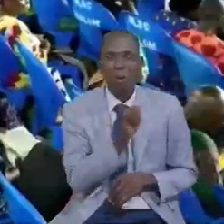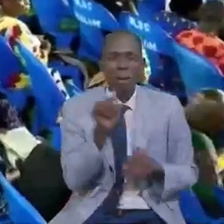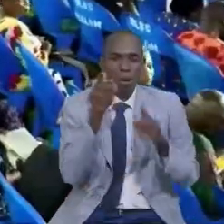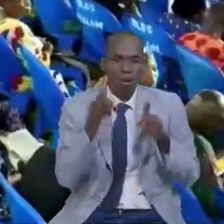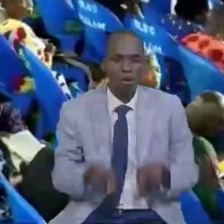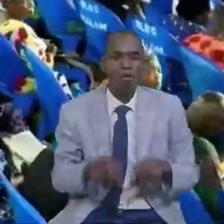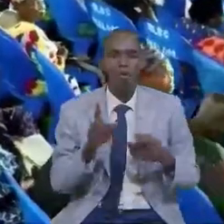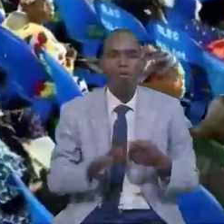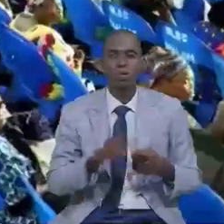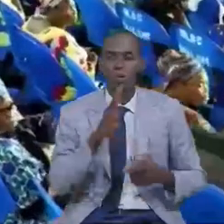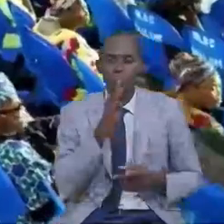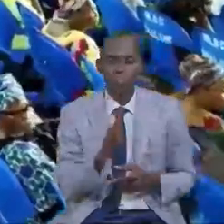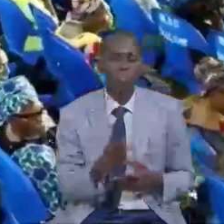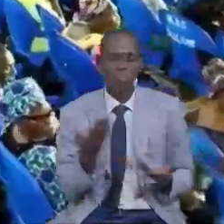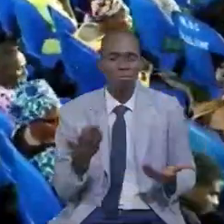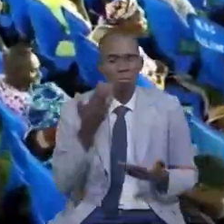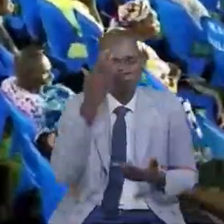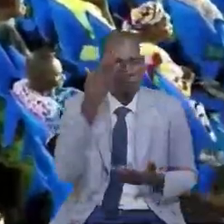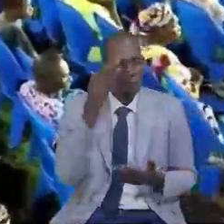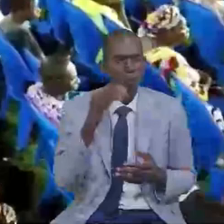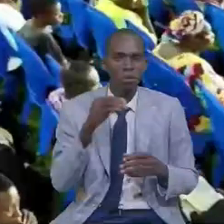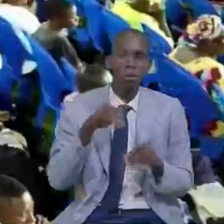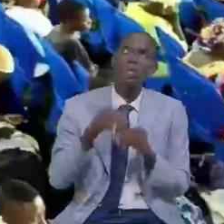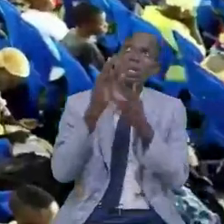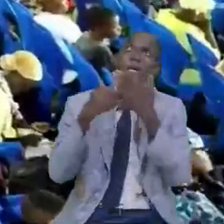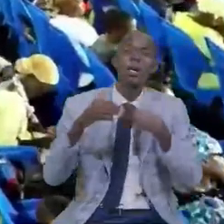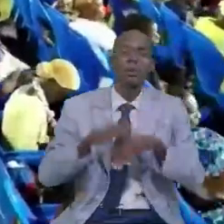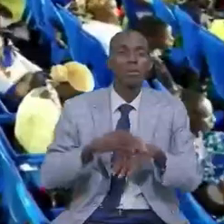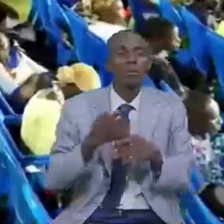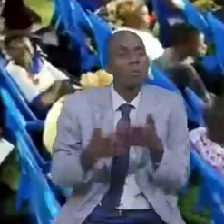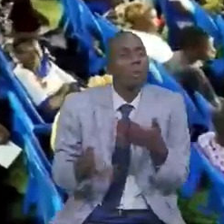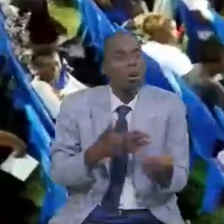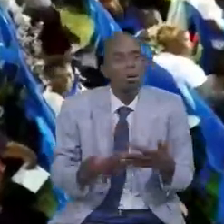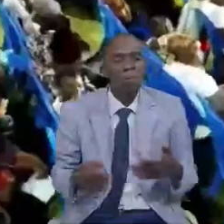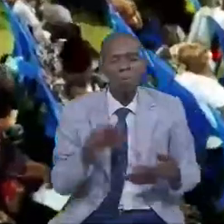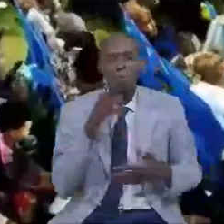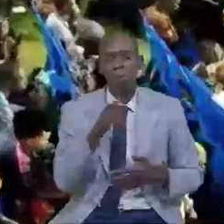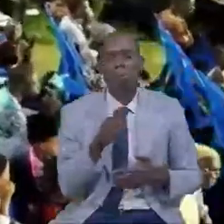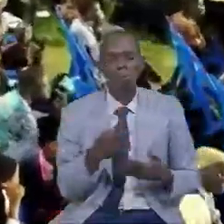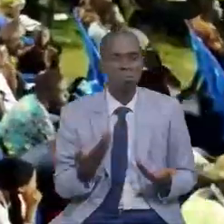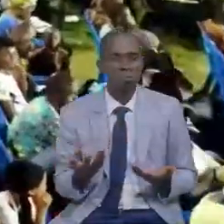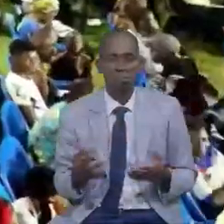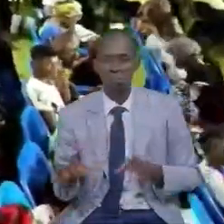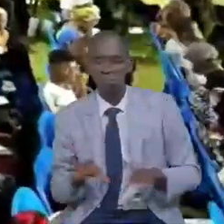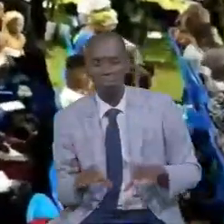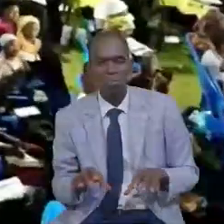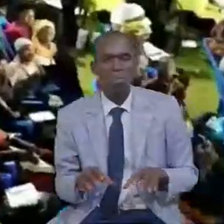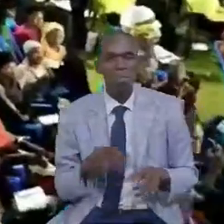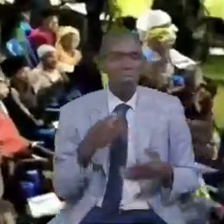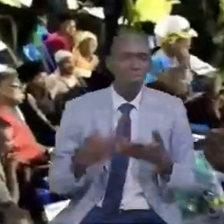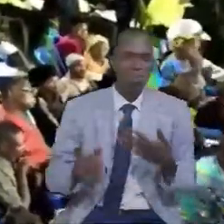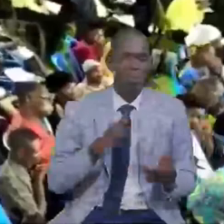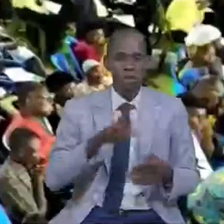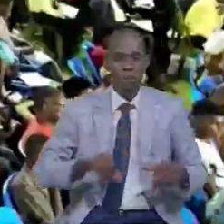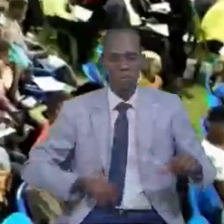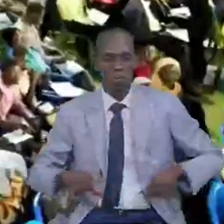pouvait considérer au ciel. Quel que soit ce que vous aviez, quel que soit votre